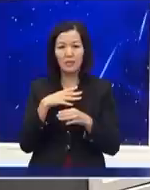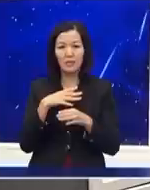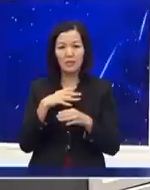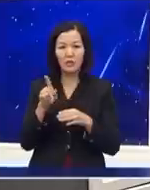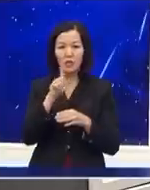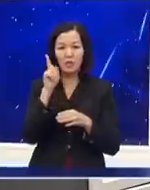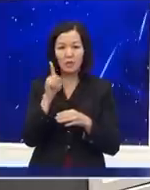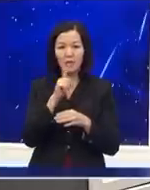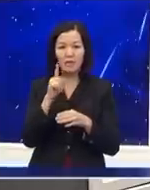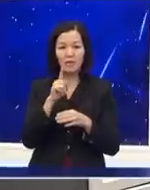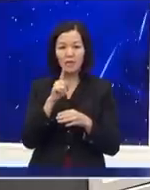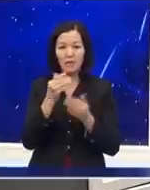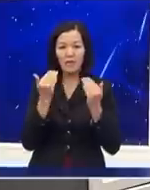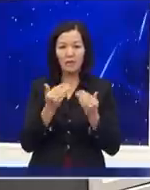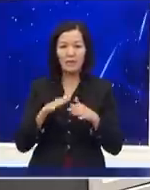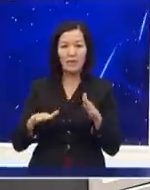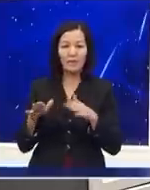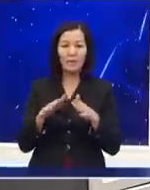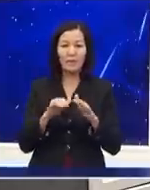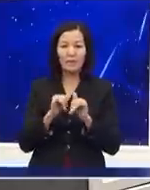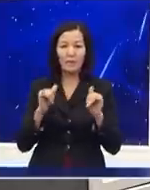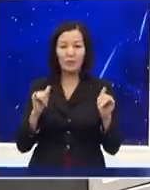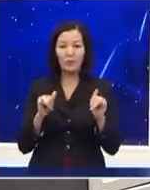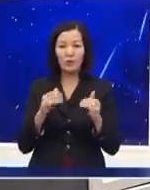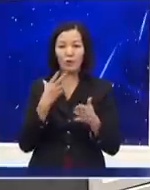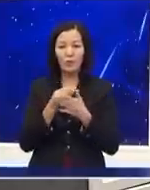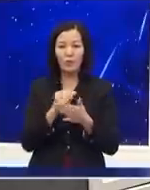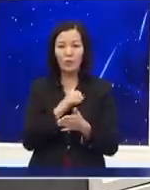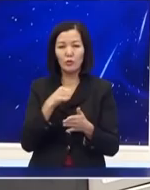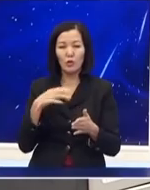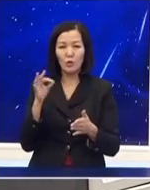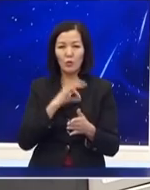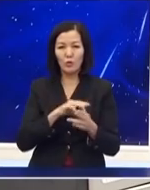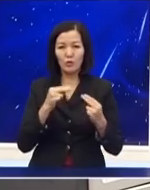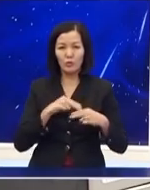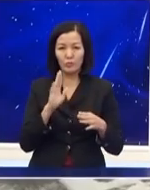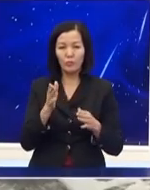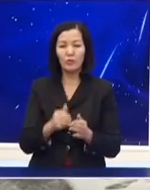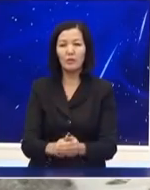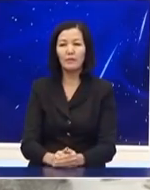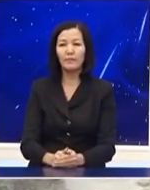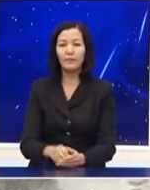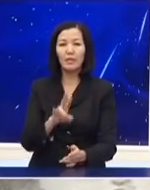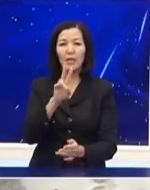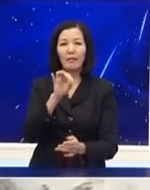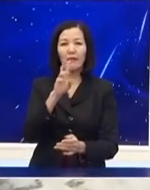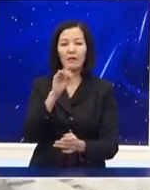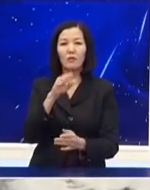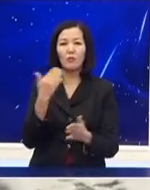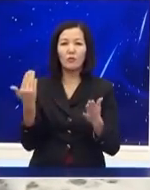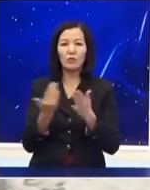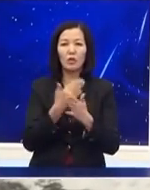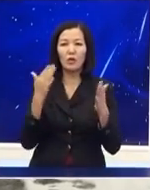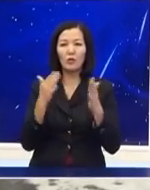жастар соның бәрін бағалап, осы аймақтың, өңірдің, ауданның дамуы үшін аянбай еңбек етеміз алдағы уақытта. Нарынқолдықтар үшін қоныс тойы